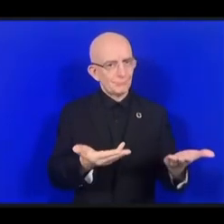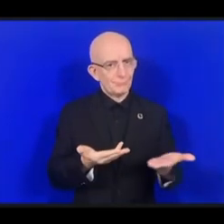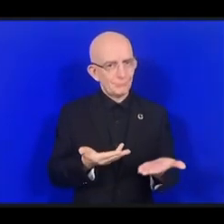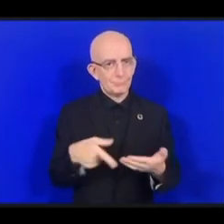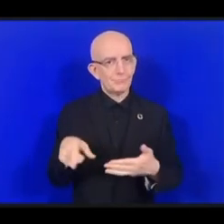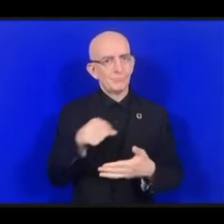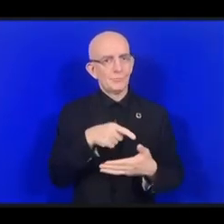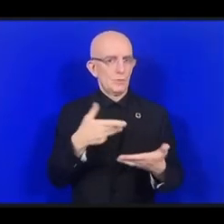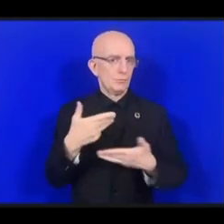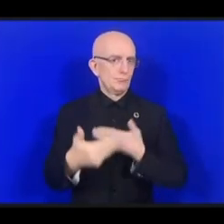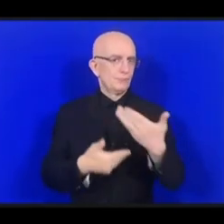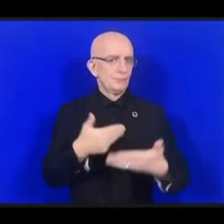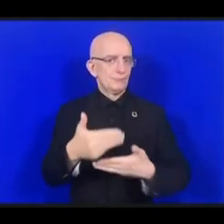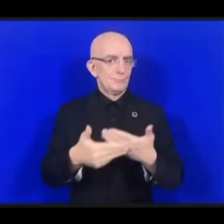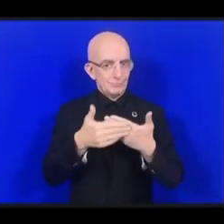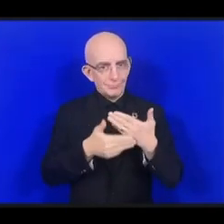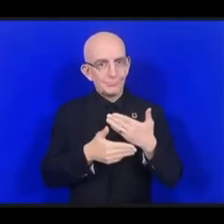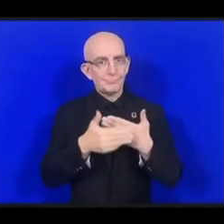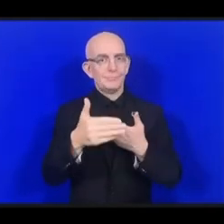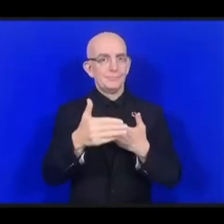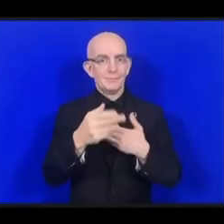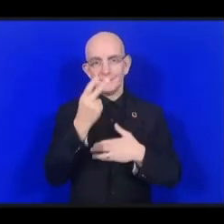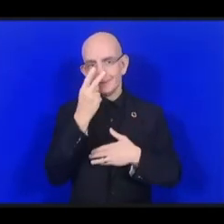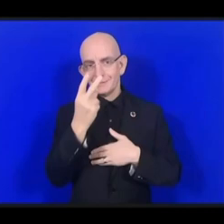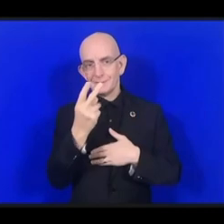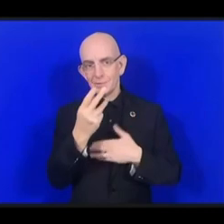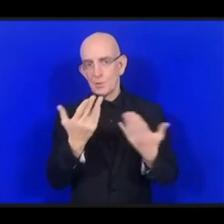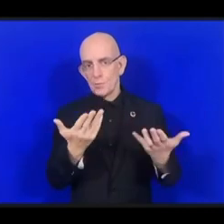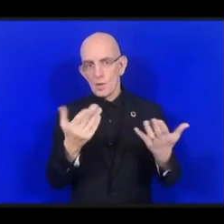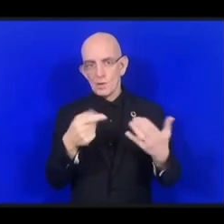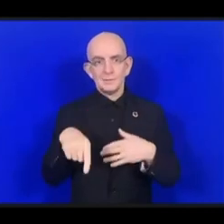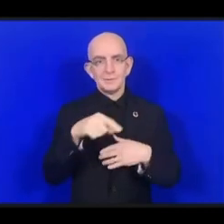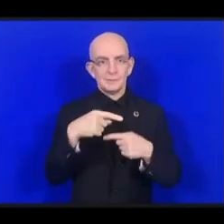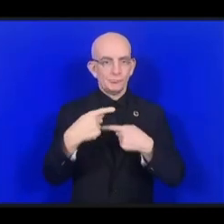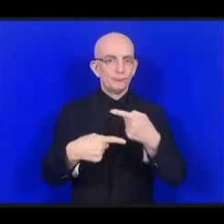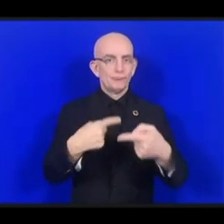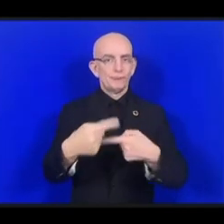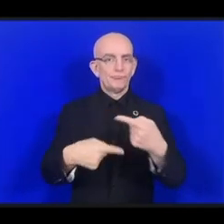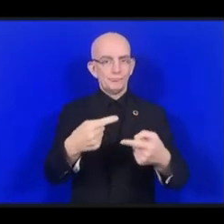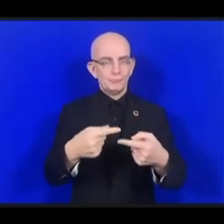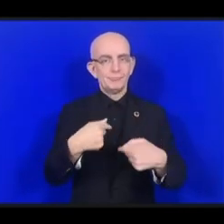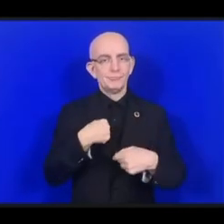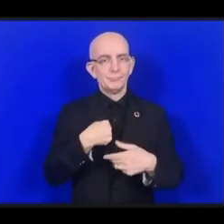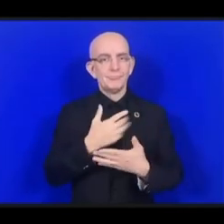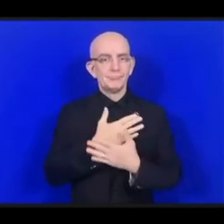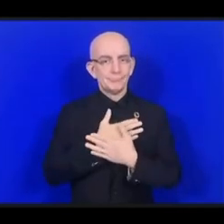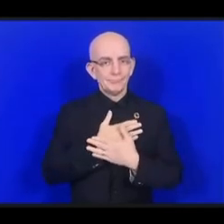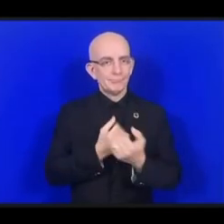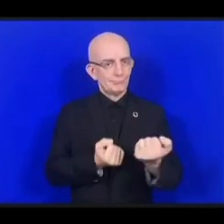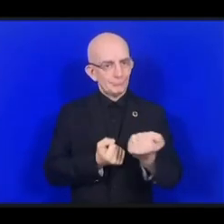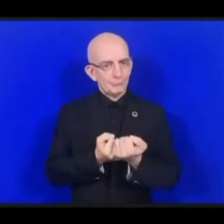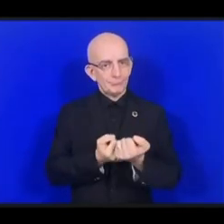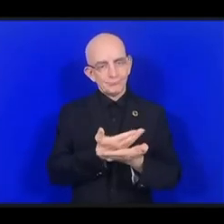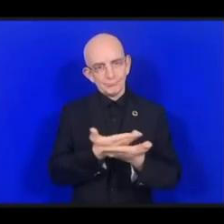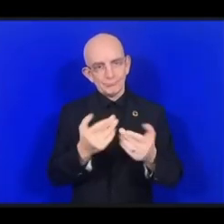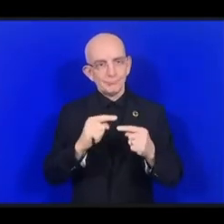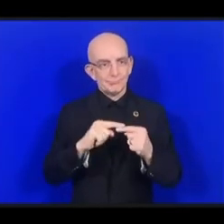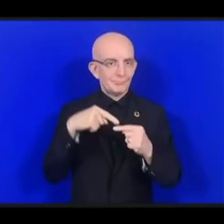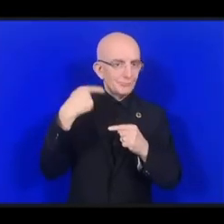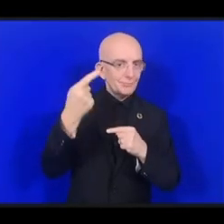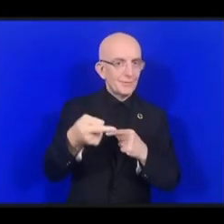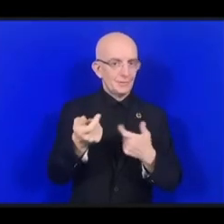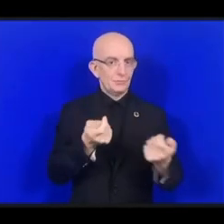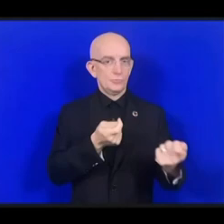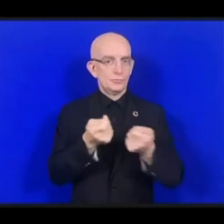に向けて次回の主催サウジアラビア王国への支援を拡大していきます